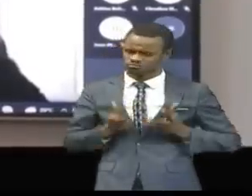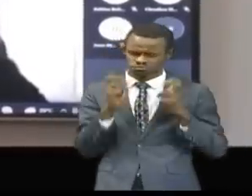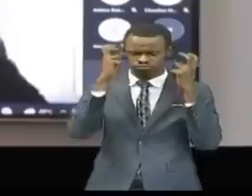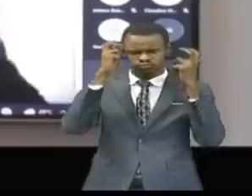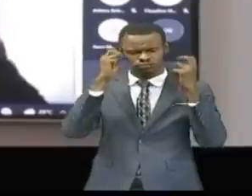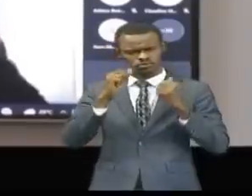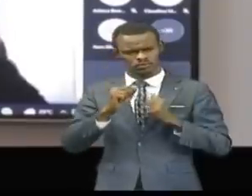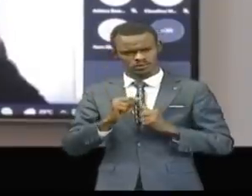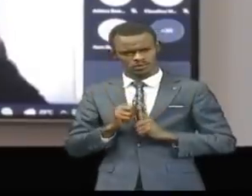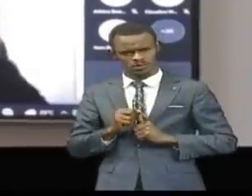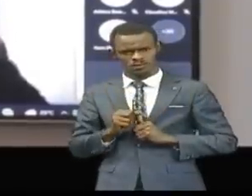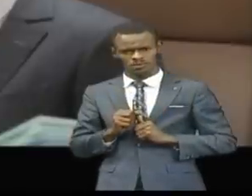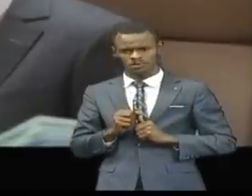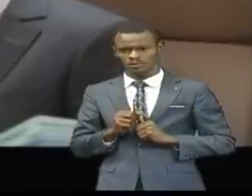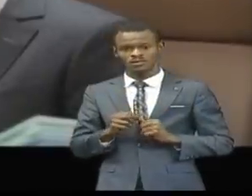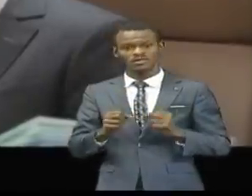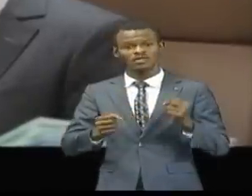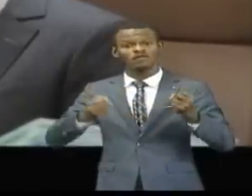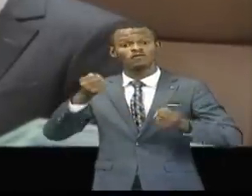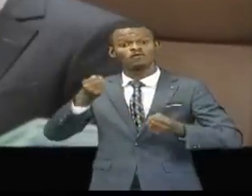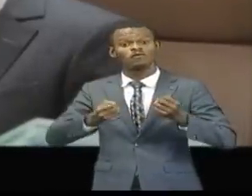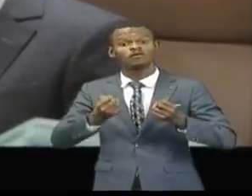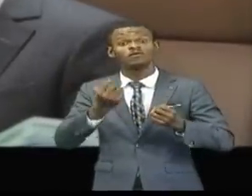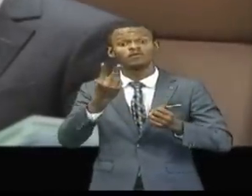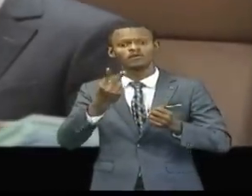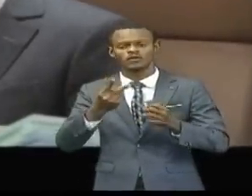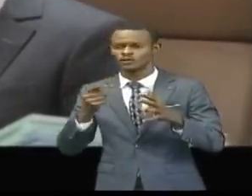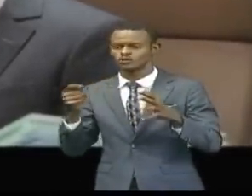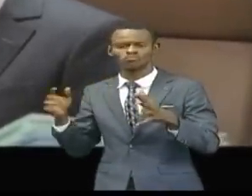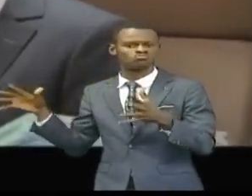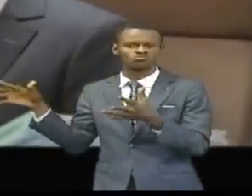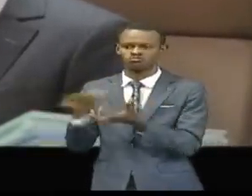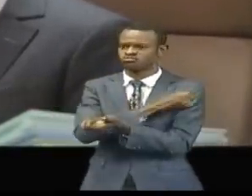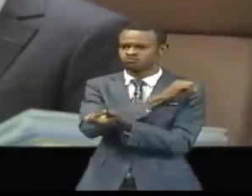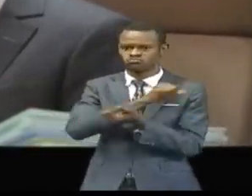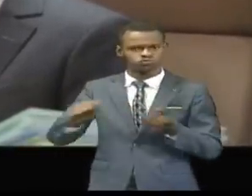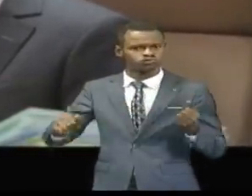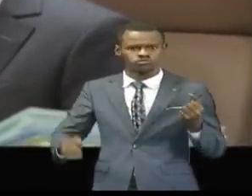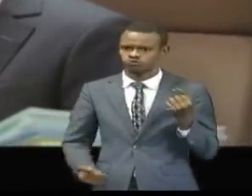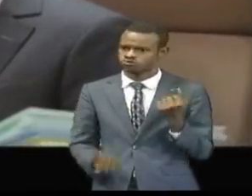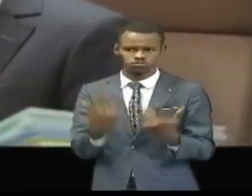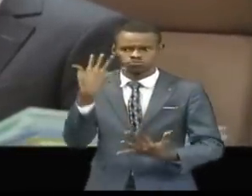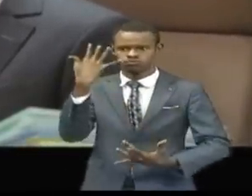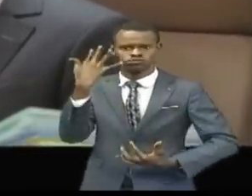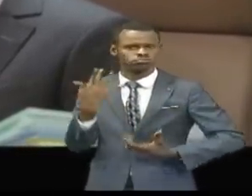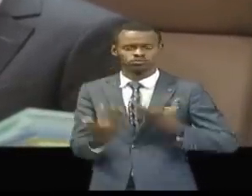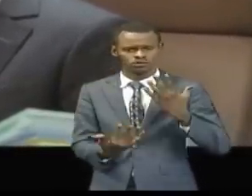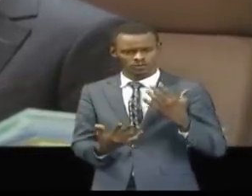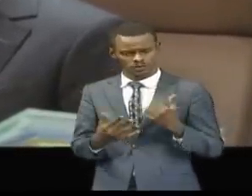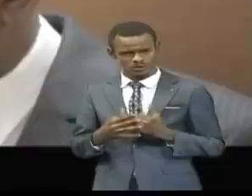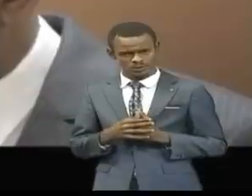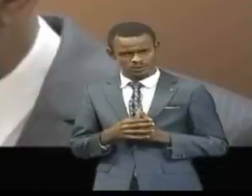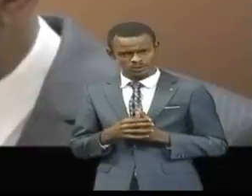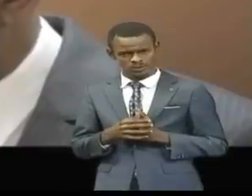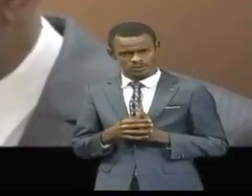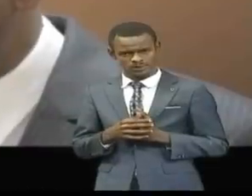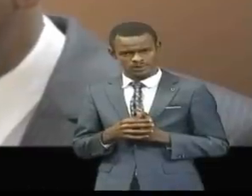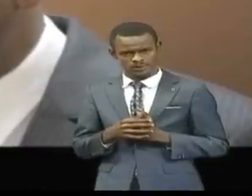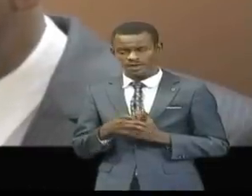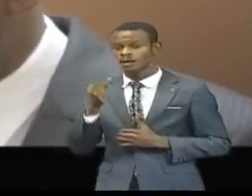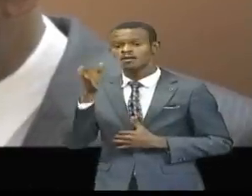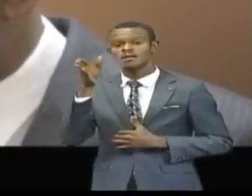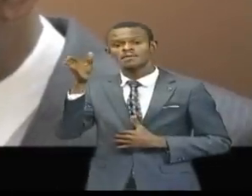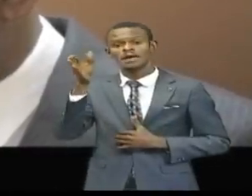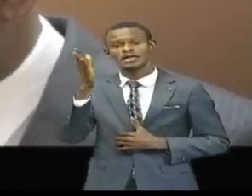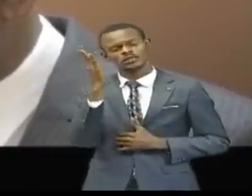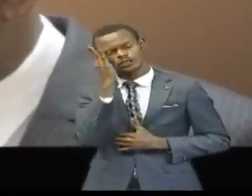véhicules, saccagé plusieurs chambres de leur home et les bureaux du directeur général en